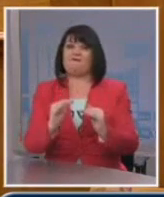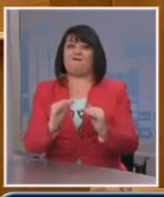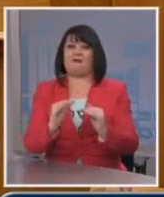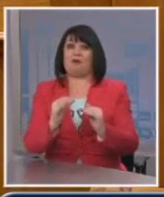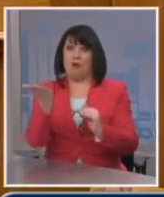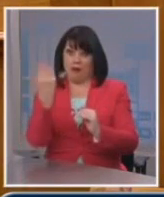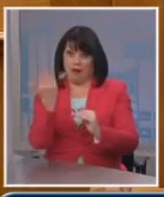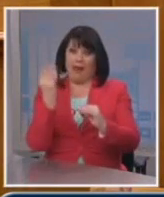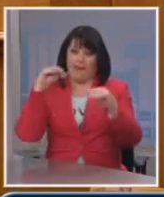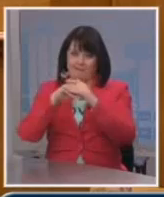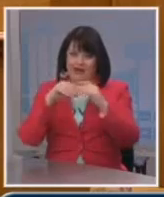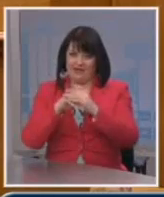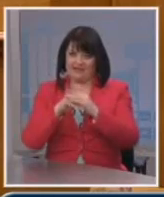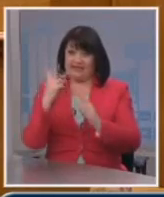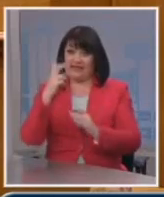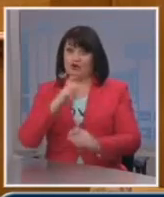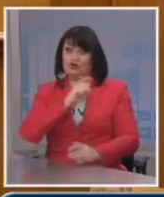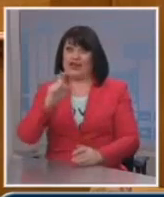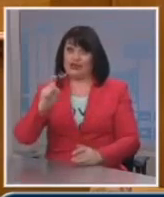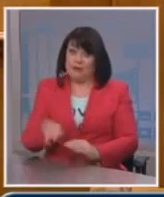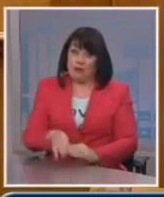σε επενδύσεις άνω των 20 εκατομμυρίων.